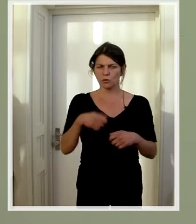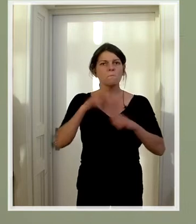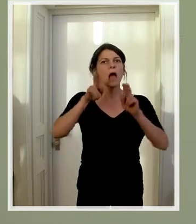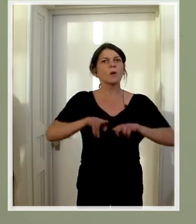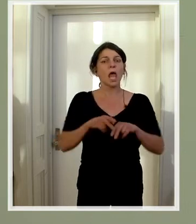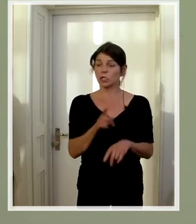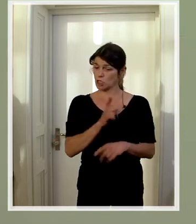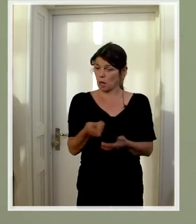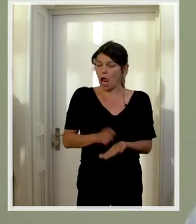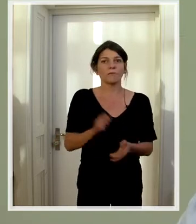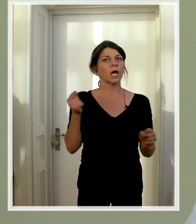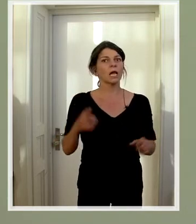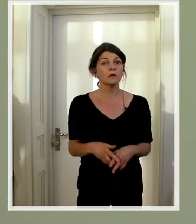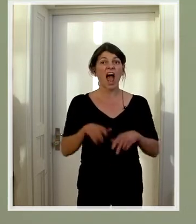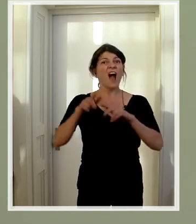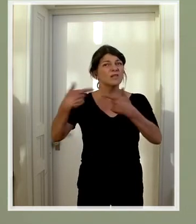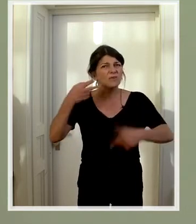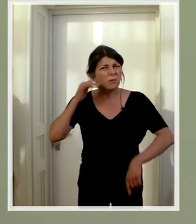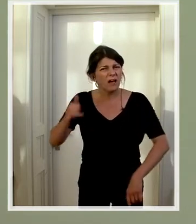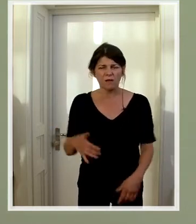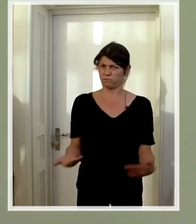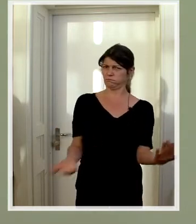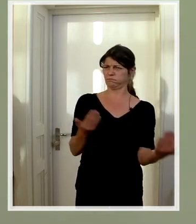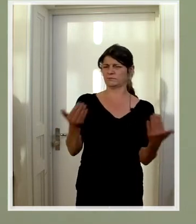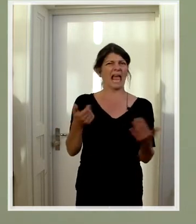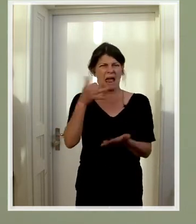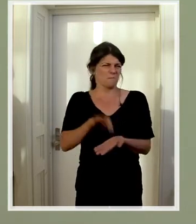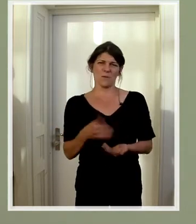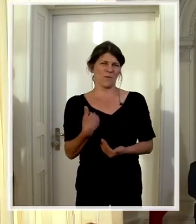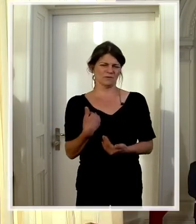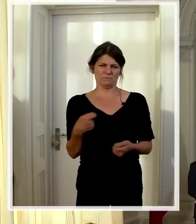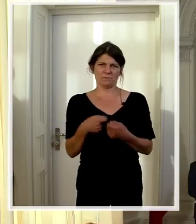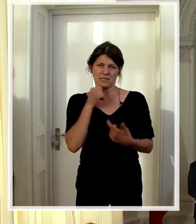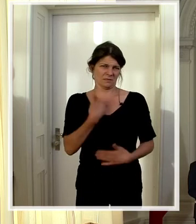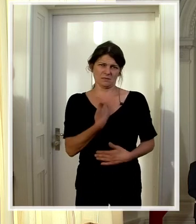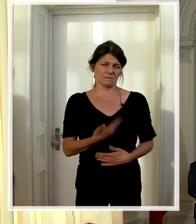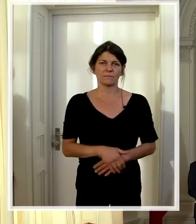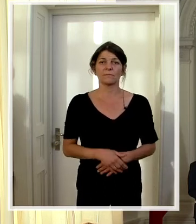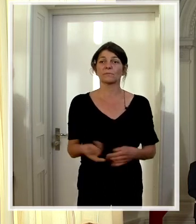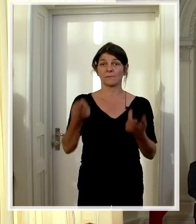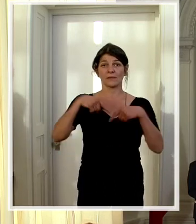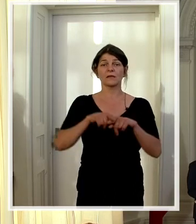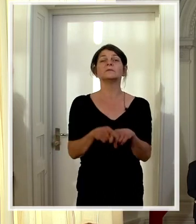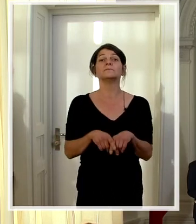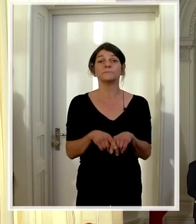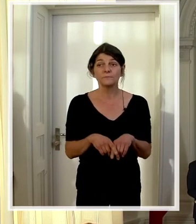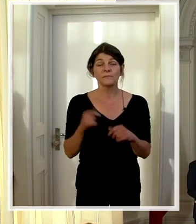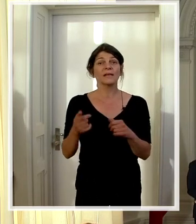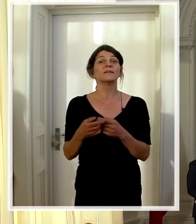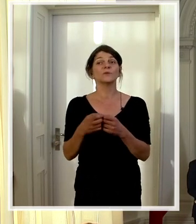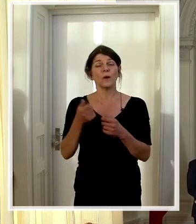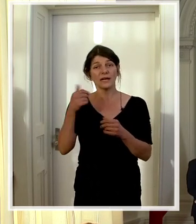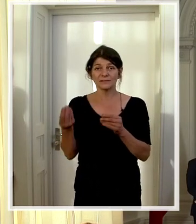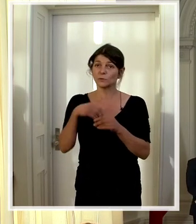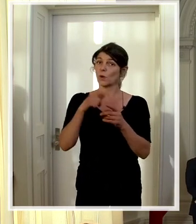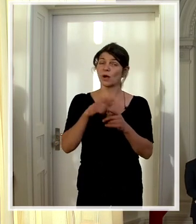Boden nicht kaufen, aber eine ausländische Firma. Ja, das ist nur ein Punkt. Gute Replik dazu und der Abstimmungsaufruf